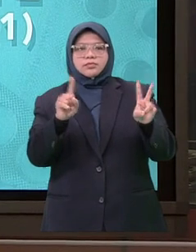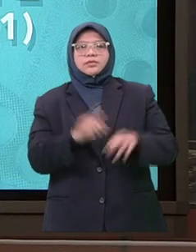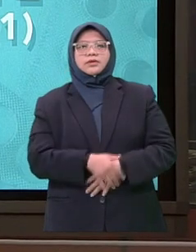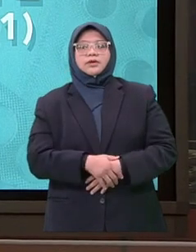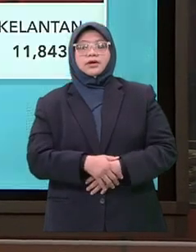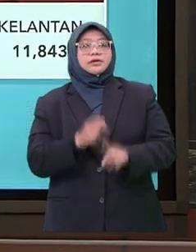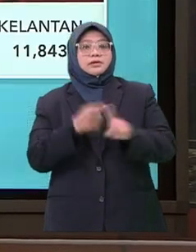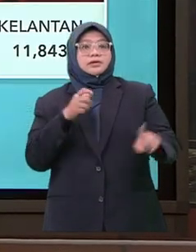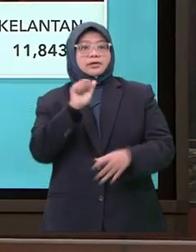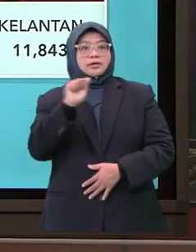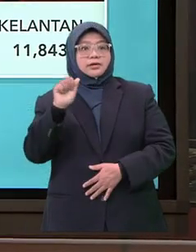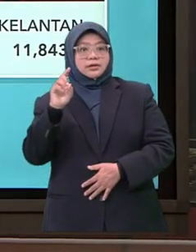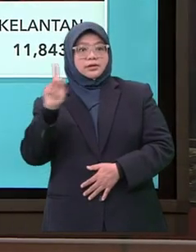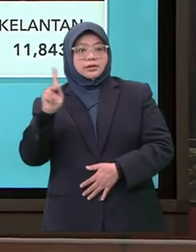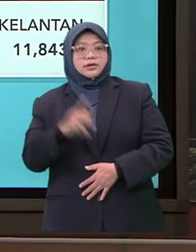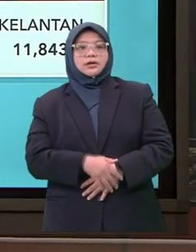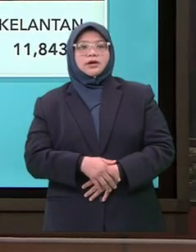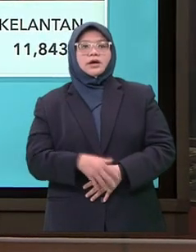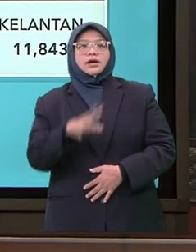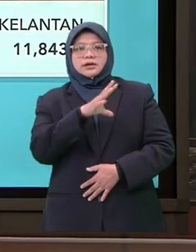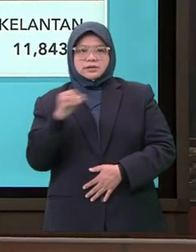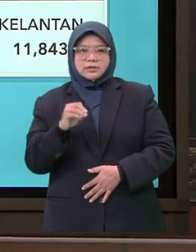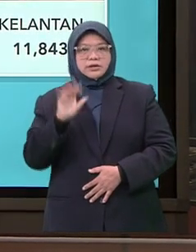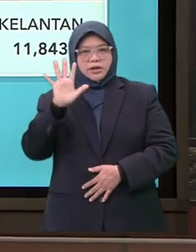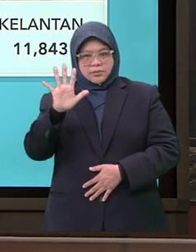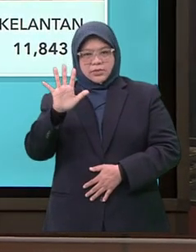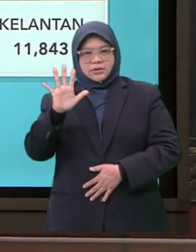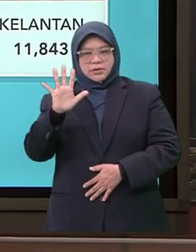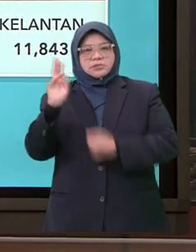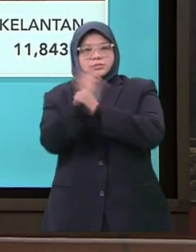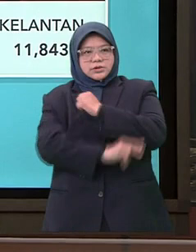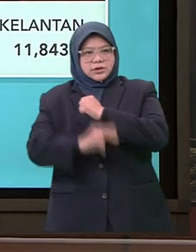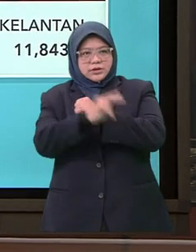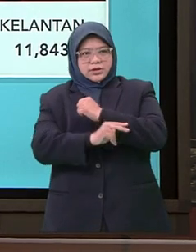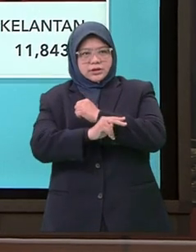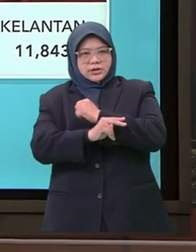agensi yang tidak ada kebangsaan yang mana 5 negeri yang mencatatkan